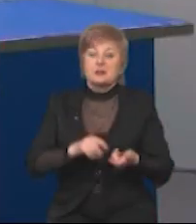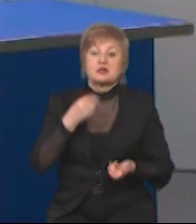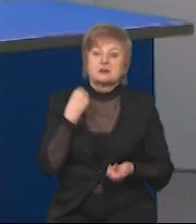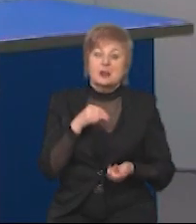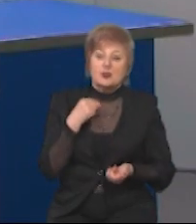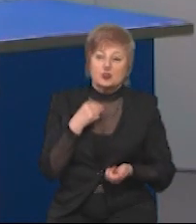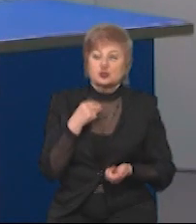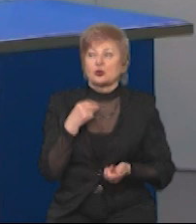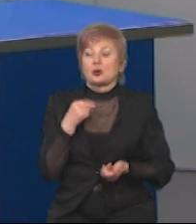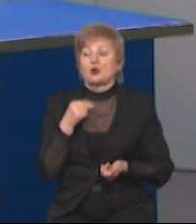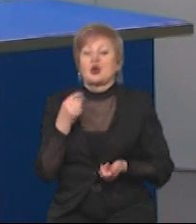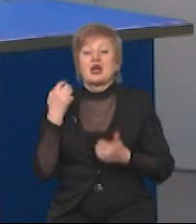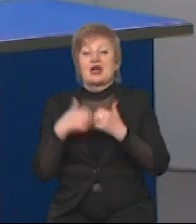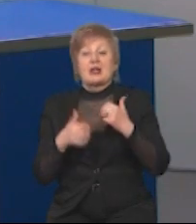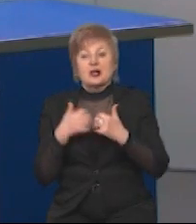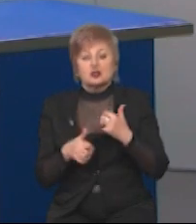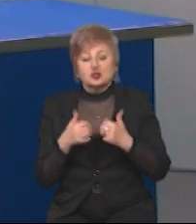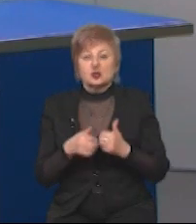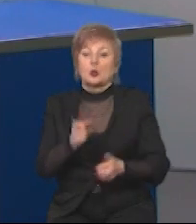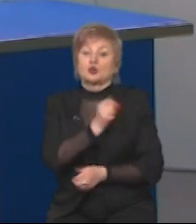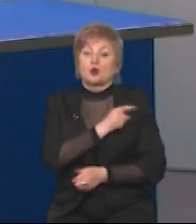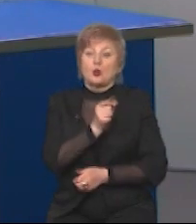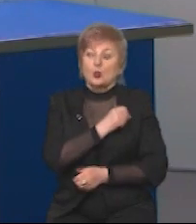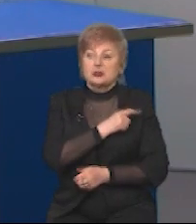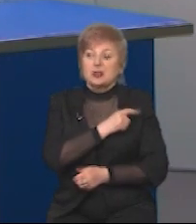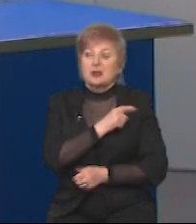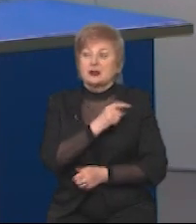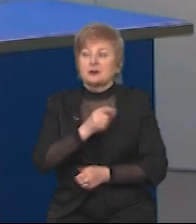центри Запоріжжя, Херсон, Одесу та